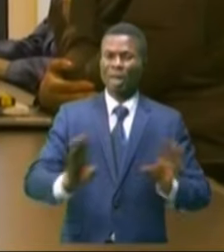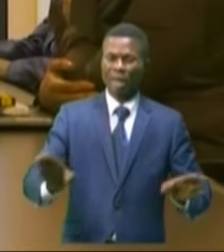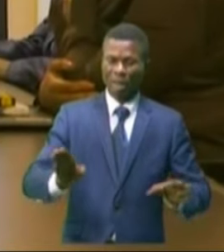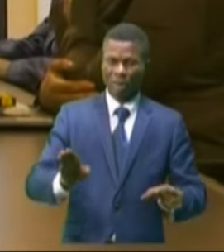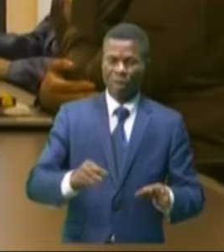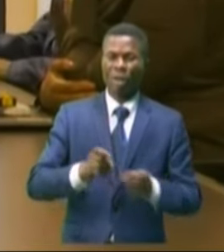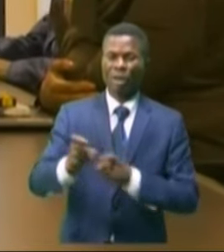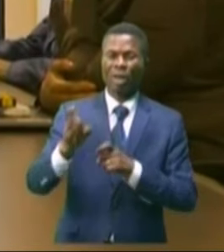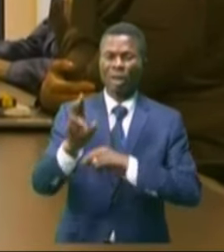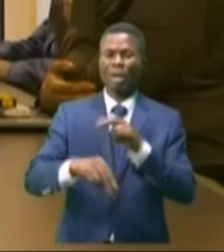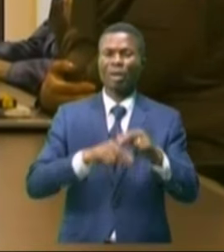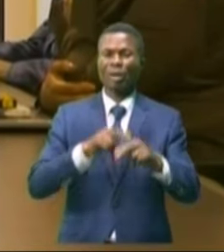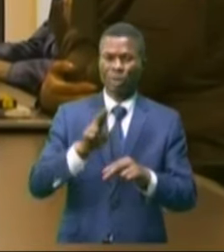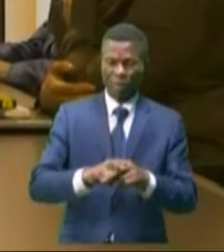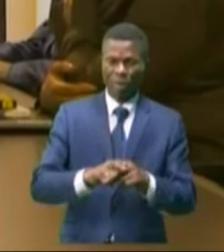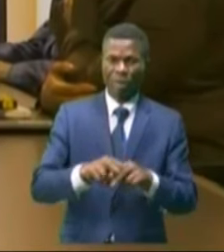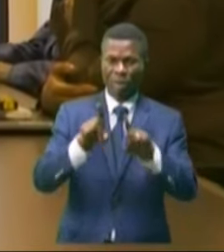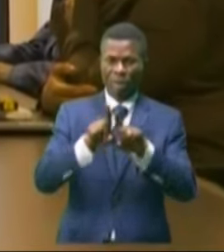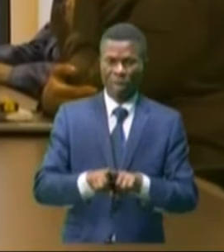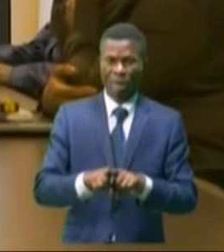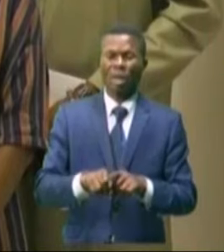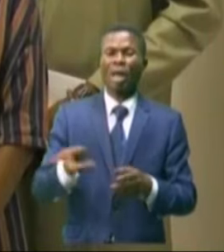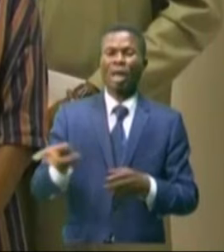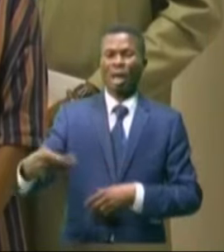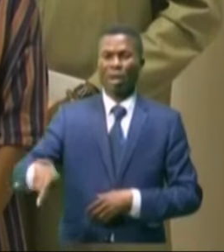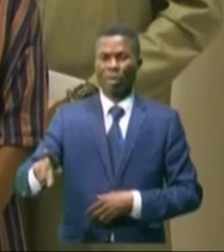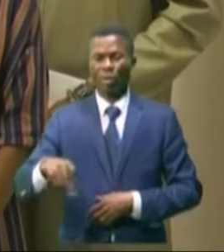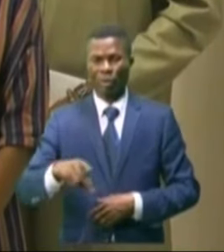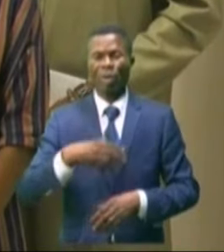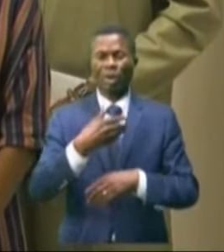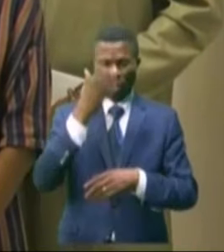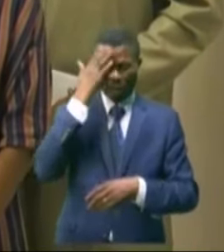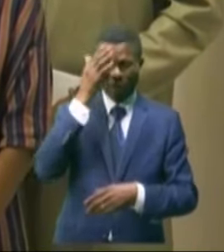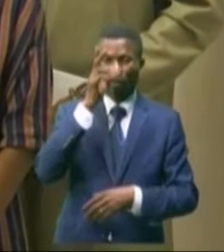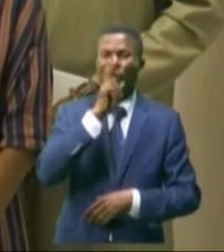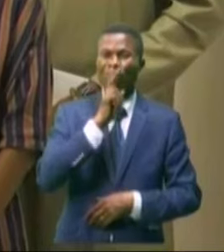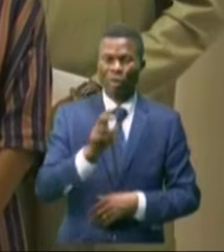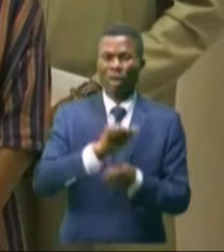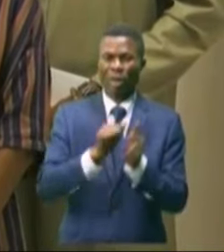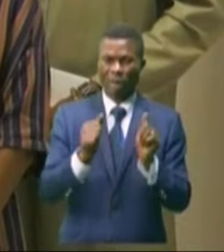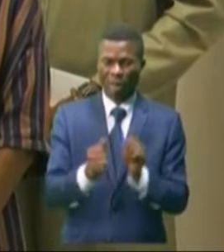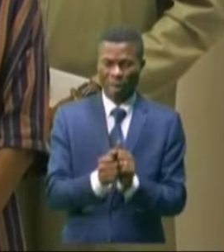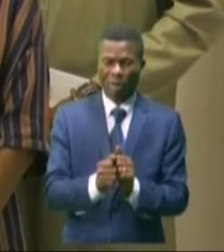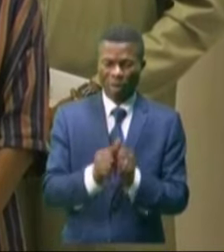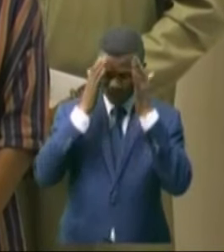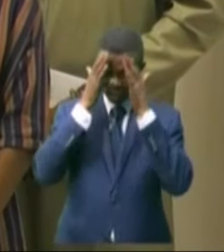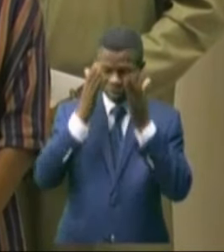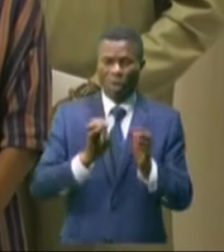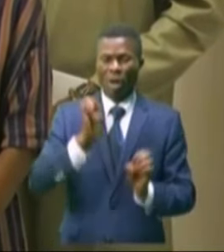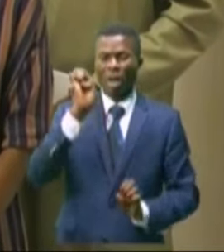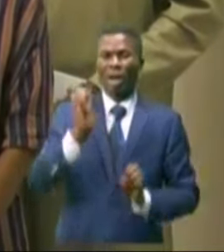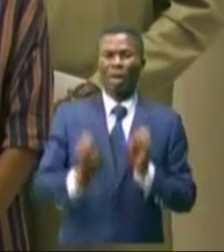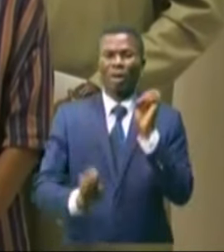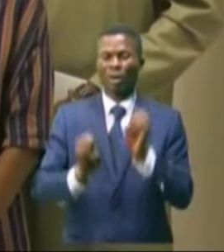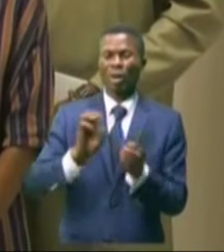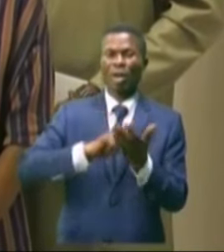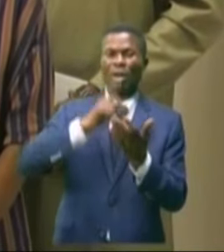d'administration nationale et provinciale, d'assurer que le programme est basé sur une évaluation des